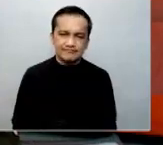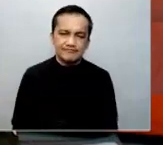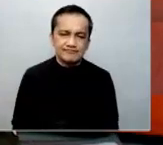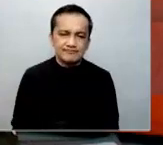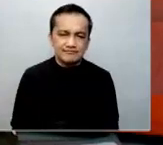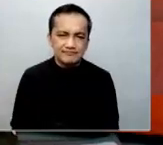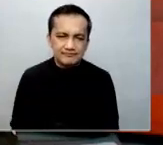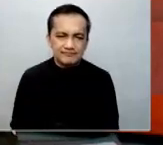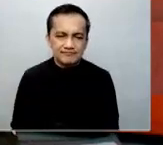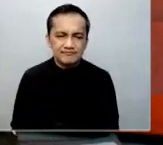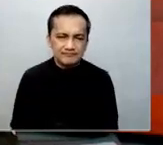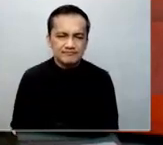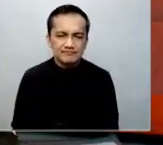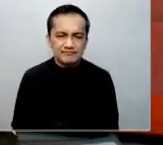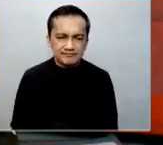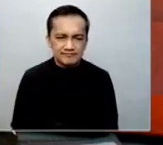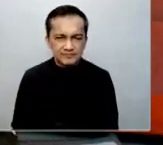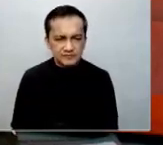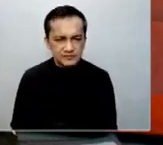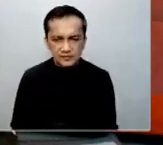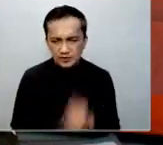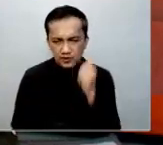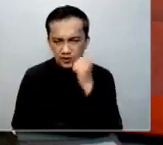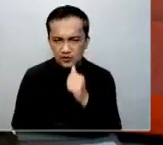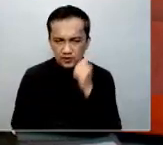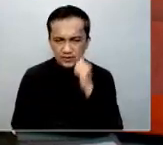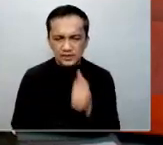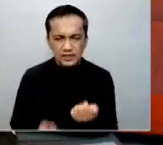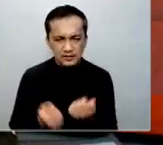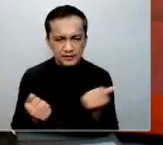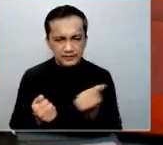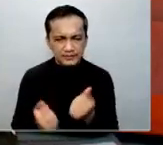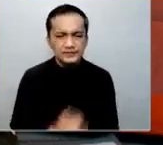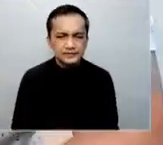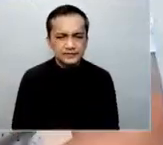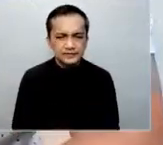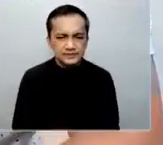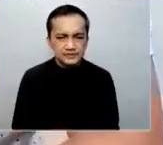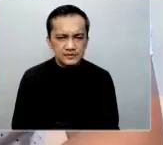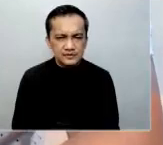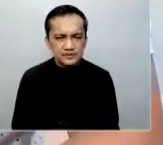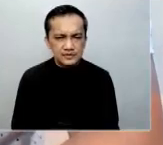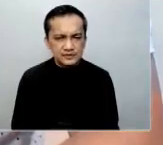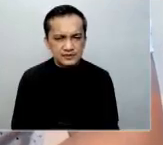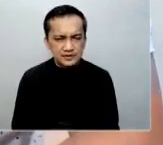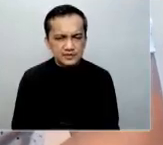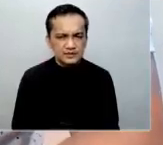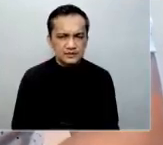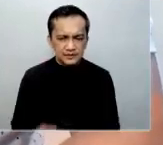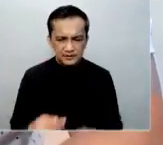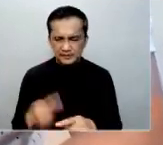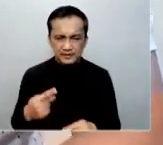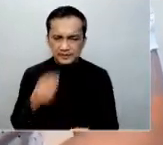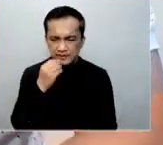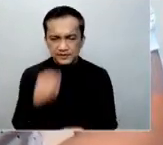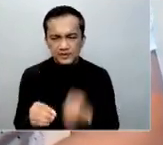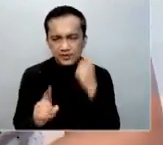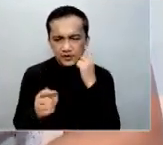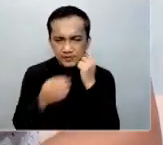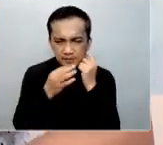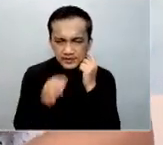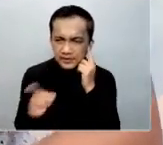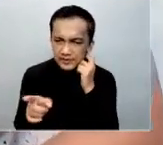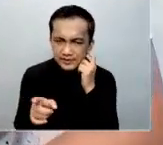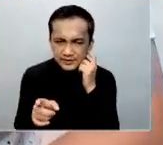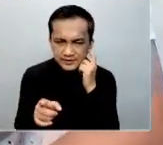pwede kayo ikonta. Pero araw-araw po yan available. Araw-araw naman. So they just have to pre-order. At ano ang paborito mo?